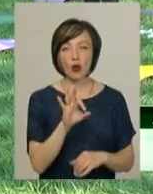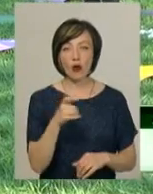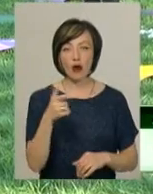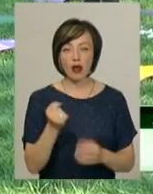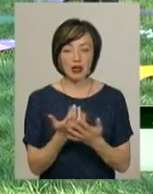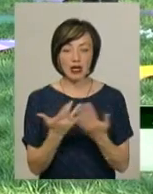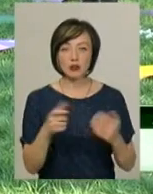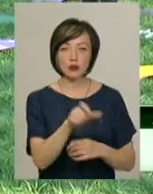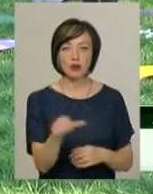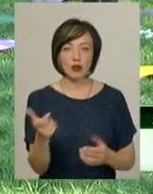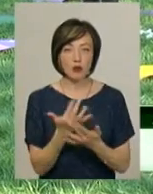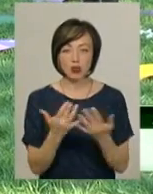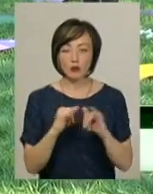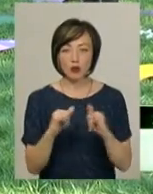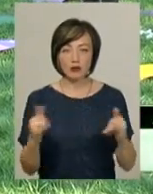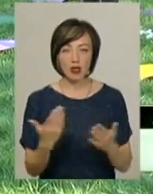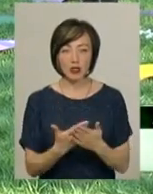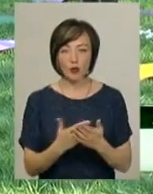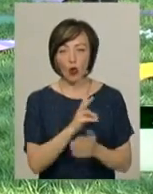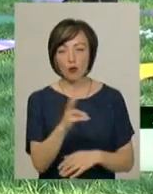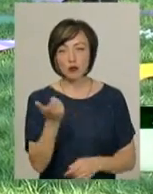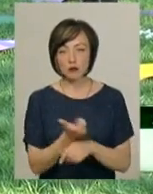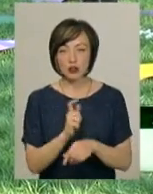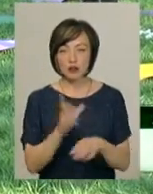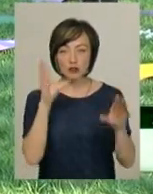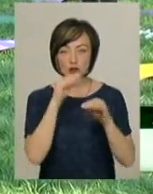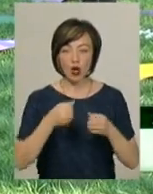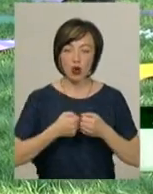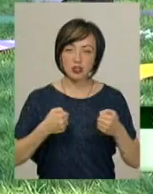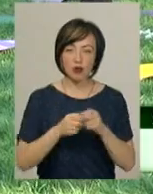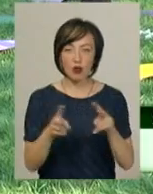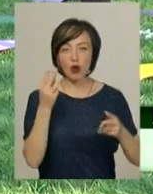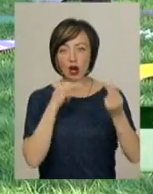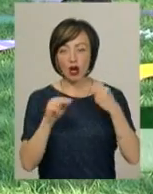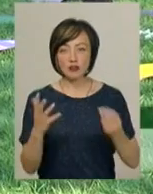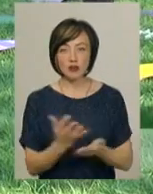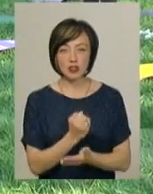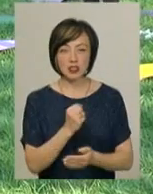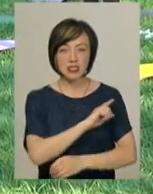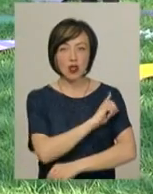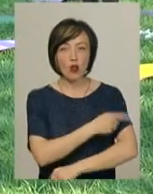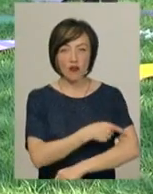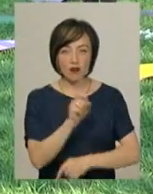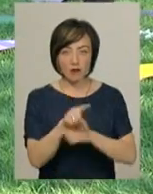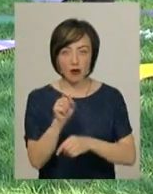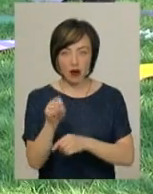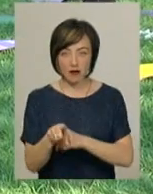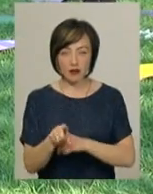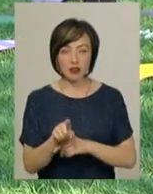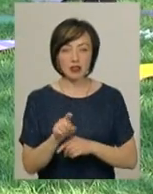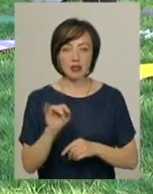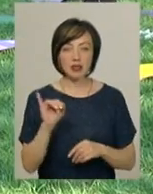людей по-різному їх розвиває. Наприклад, комусь більше даються розтяжки, а в когось краще виходять силові асани.